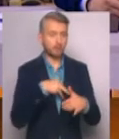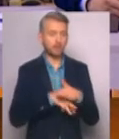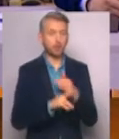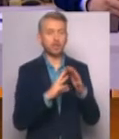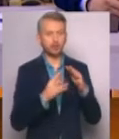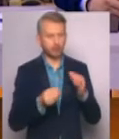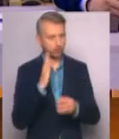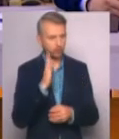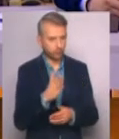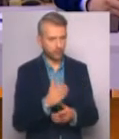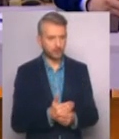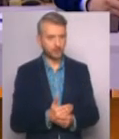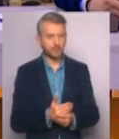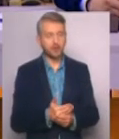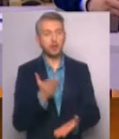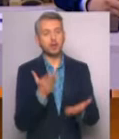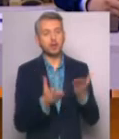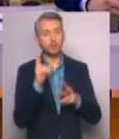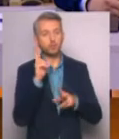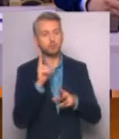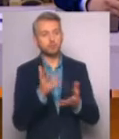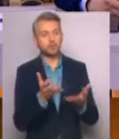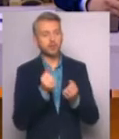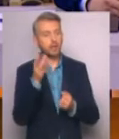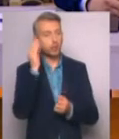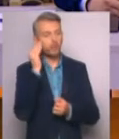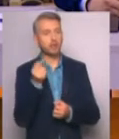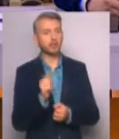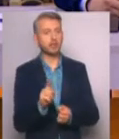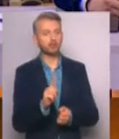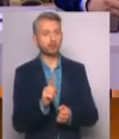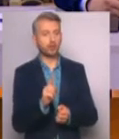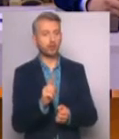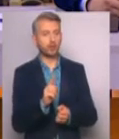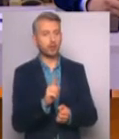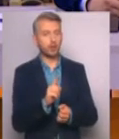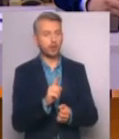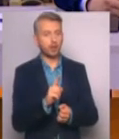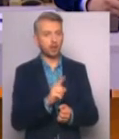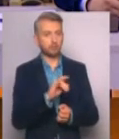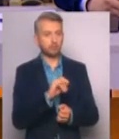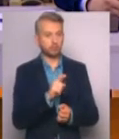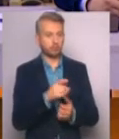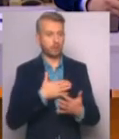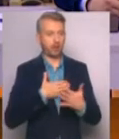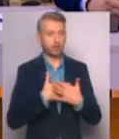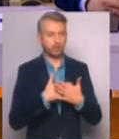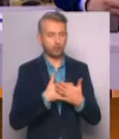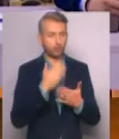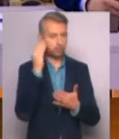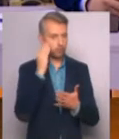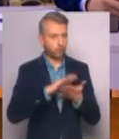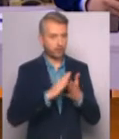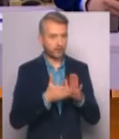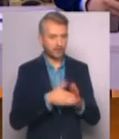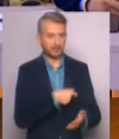Виноградар буде. Якщо вважати, прийняти до уваги те, що з активної позиції депутатів від Подолу на сьогоднішній